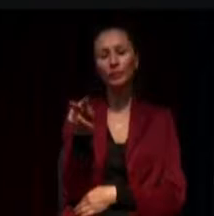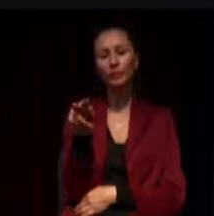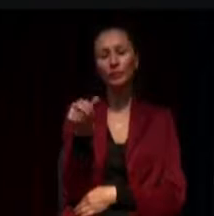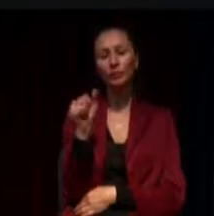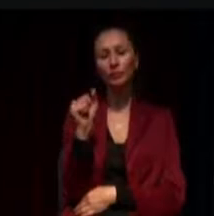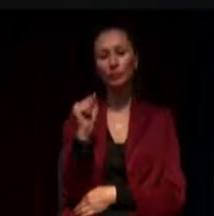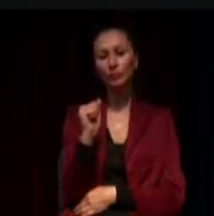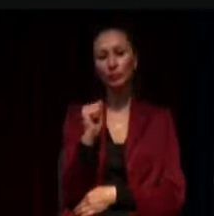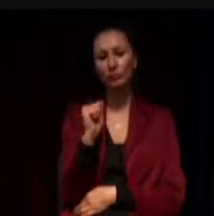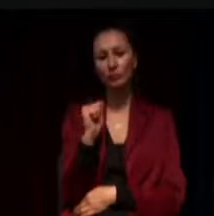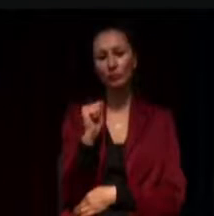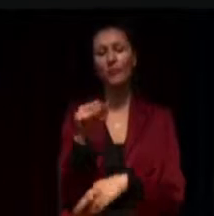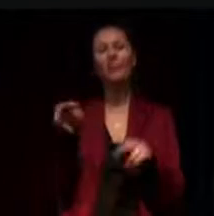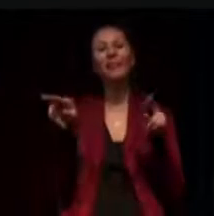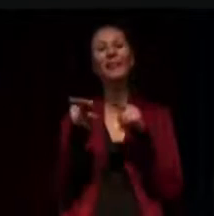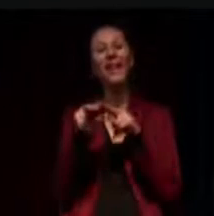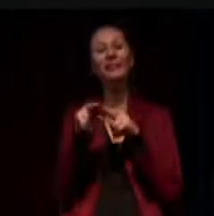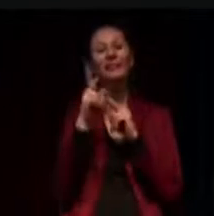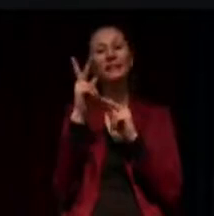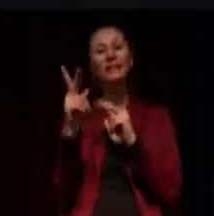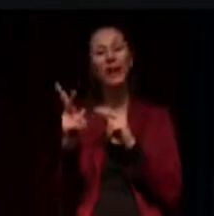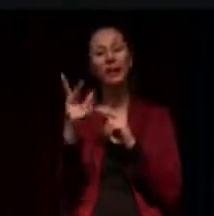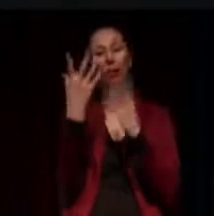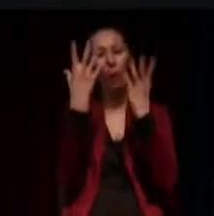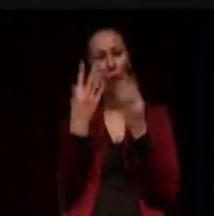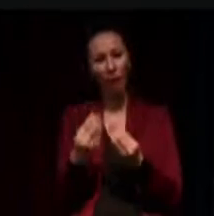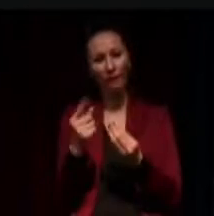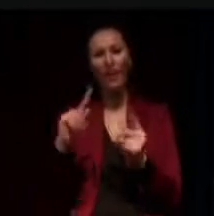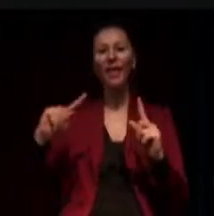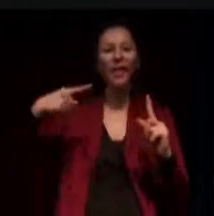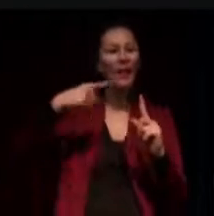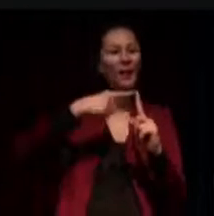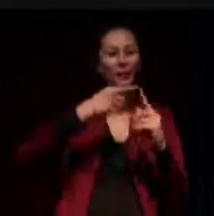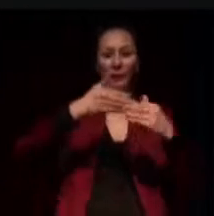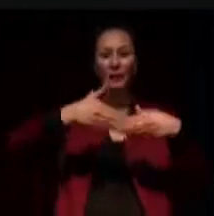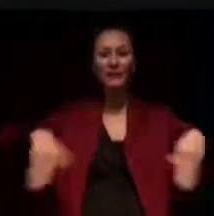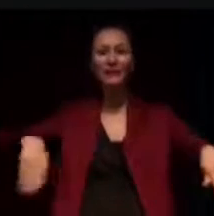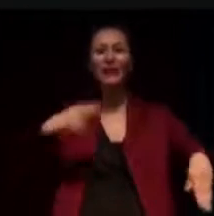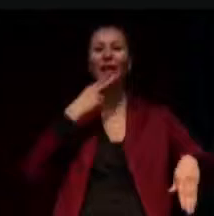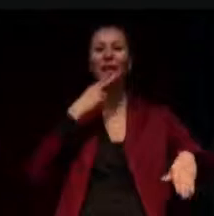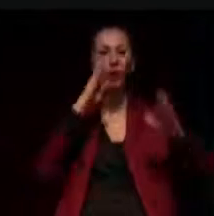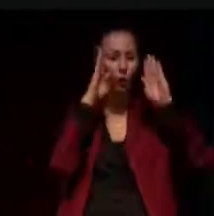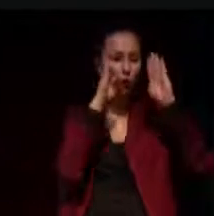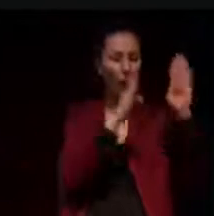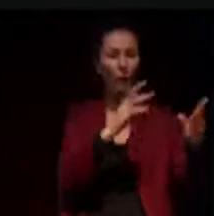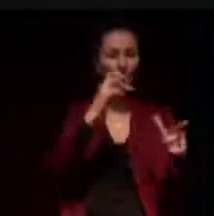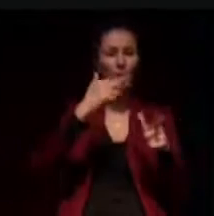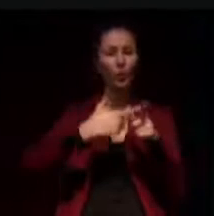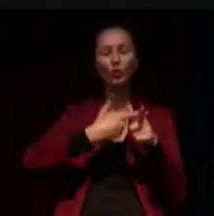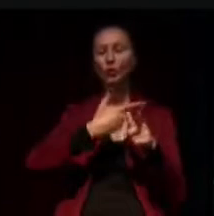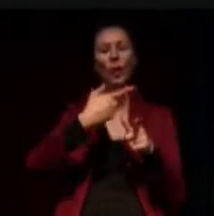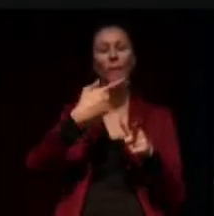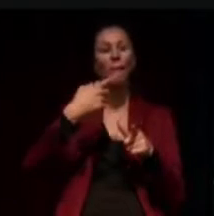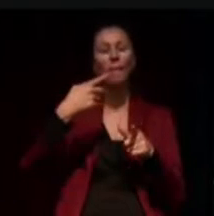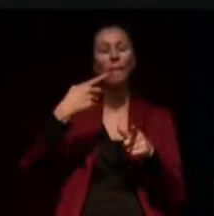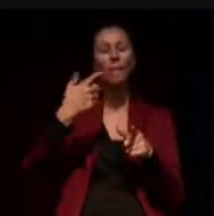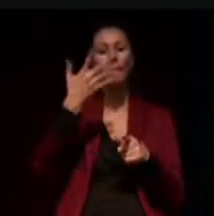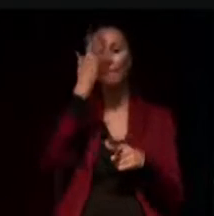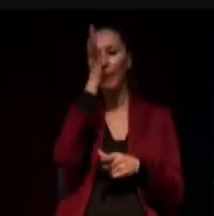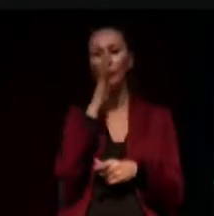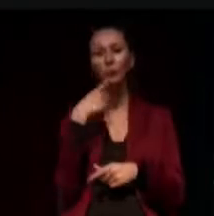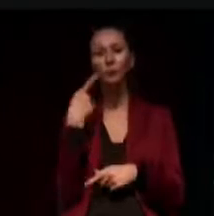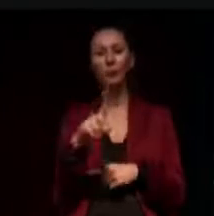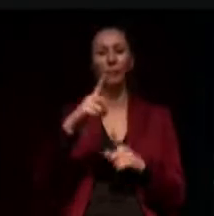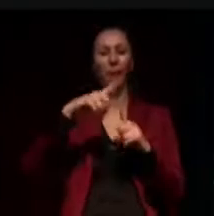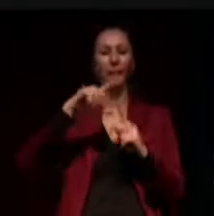özellikle bakıyoruz. Kentsel olanaklara, erişimi kısıtlı kadınlara yönelik projelere ayrılan pay 500